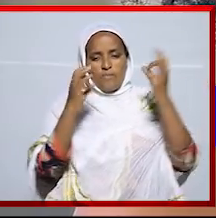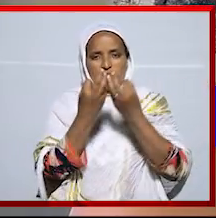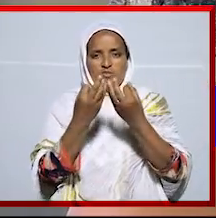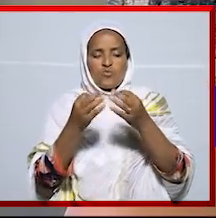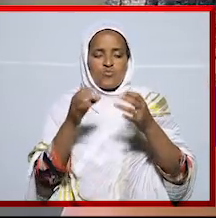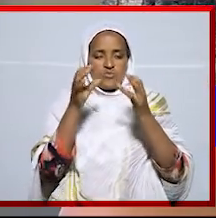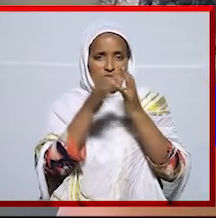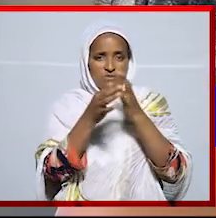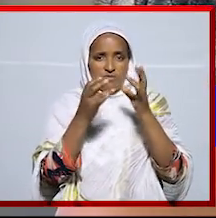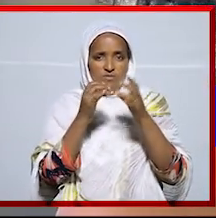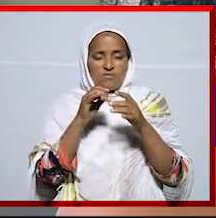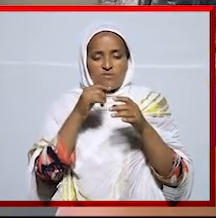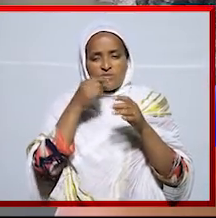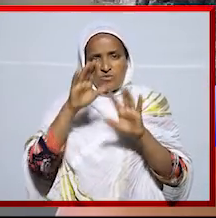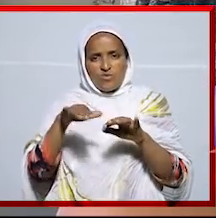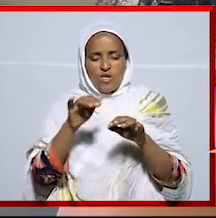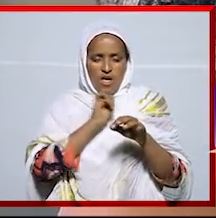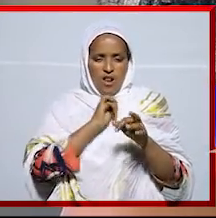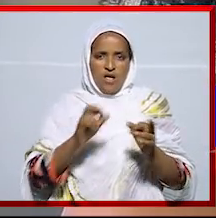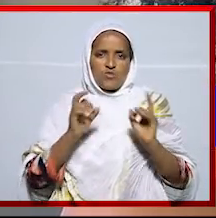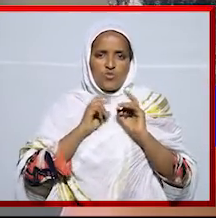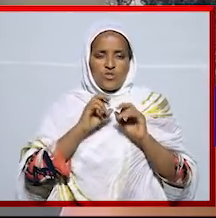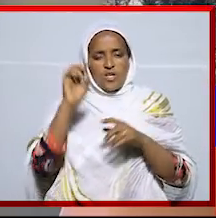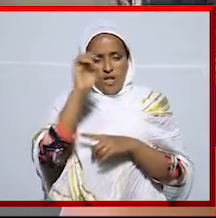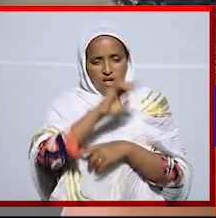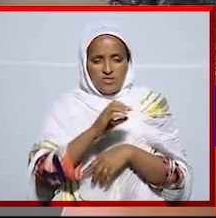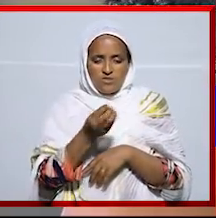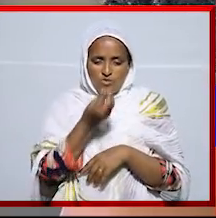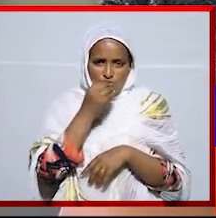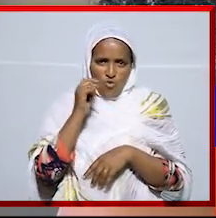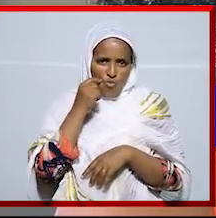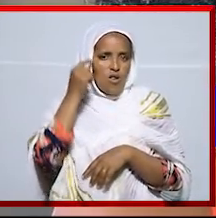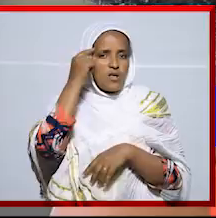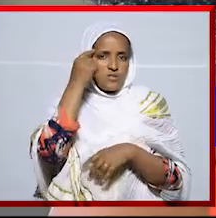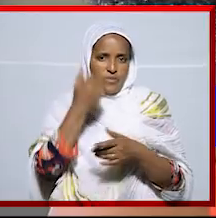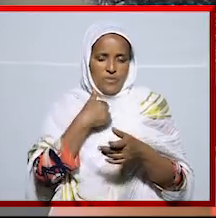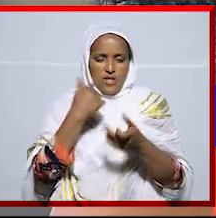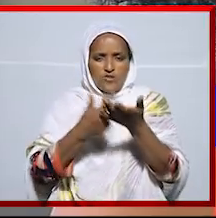ይከብዳል። ብዙ ወደ መንፈሳዊነት ዓለማዊነትን ብዙ ስለሚቃወም